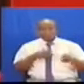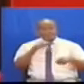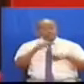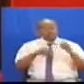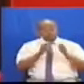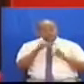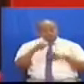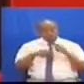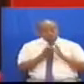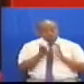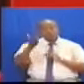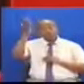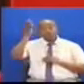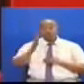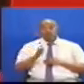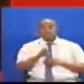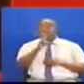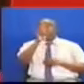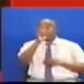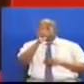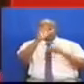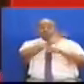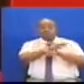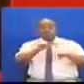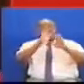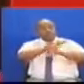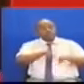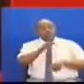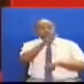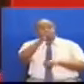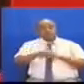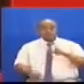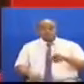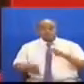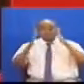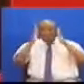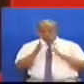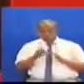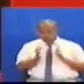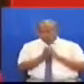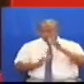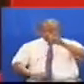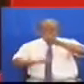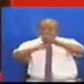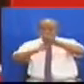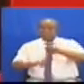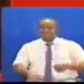hivi virusi vya corona viwe salama na amani kwa Watanzania. Mheshimiwa Spika, naomba kuunga mkono hoja.